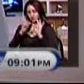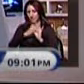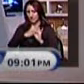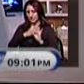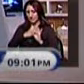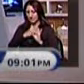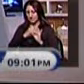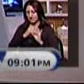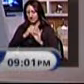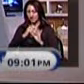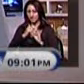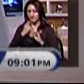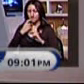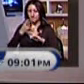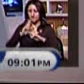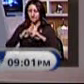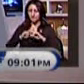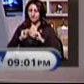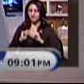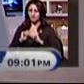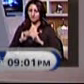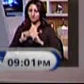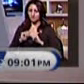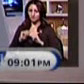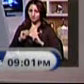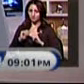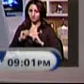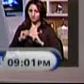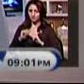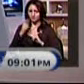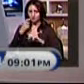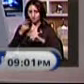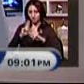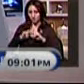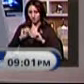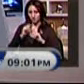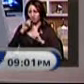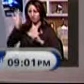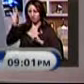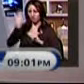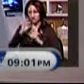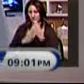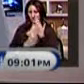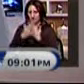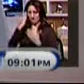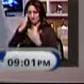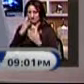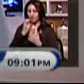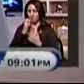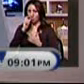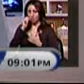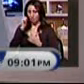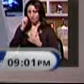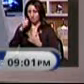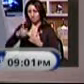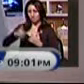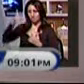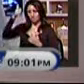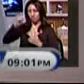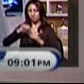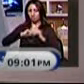اسمين لخلافة الاستاذ الدكتور ايناس عبد الدايم، برضو دكتور ده الوكيل رجل يعني له باع كبير فيما هو